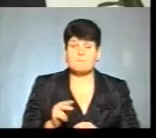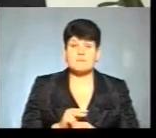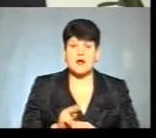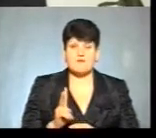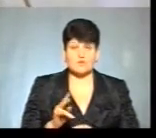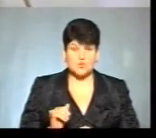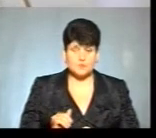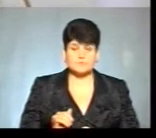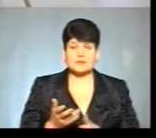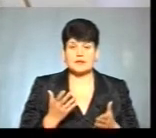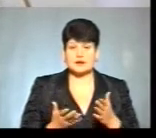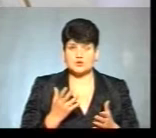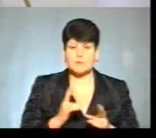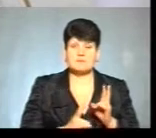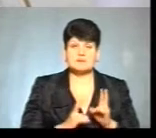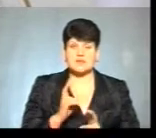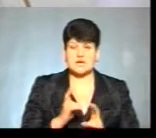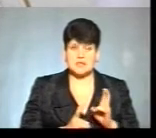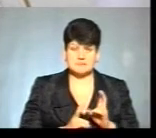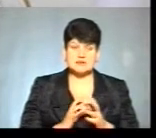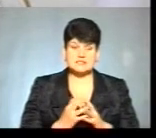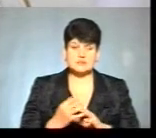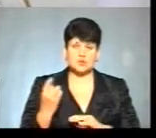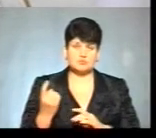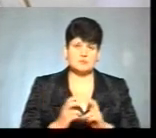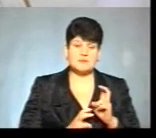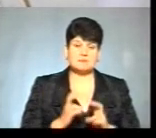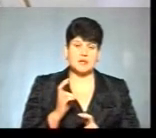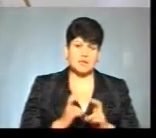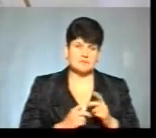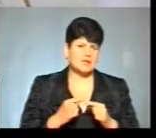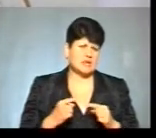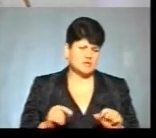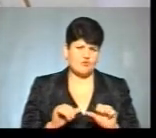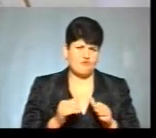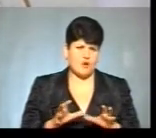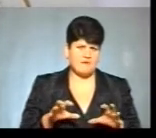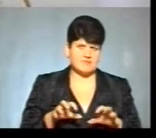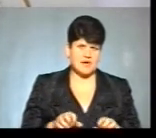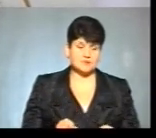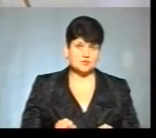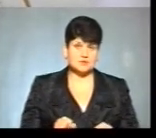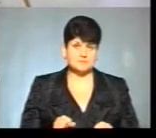Це якщо підприємство, сільськогосподарське підприємство там різної форми власності